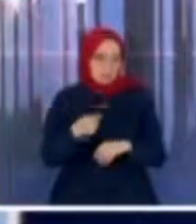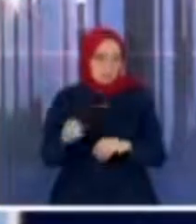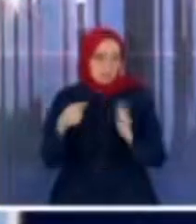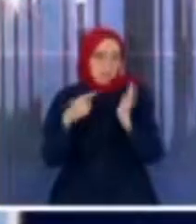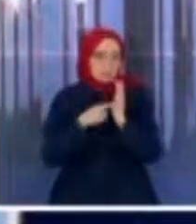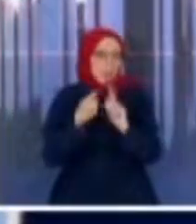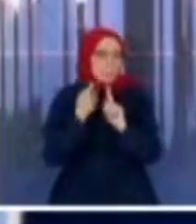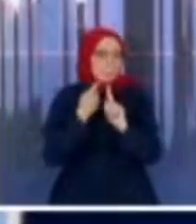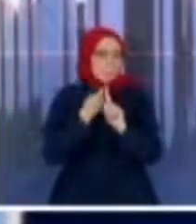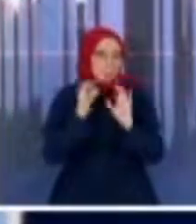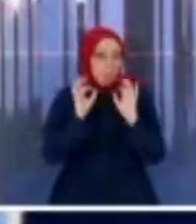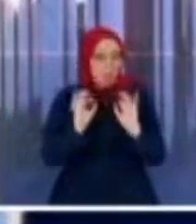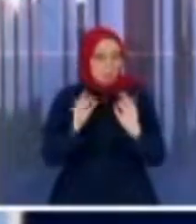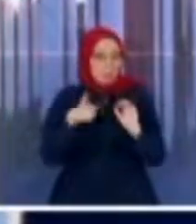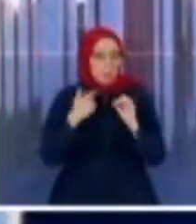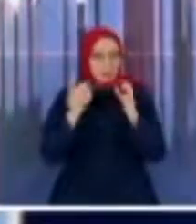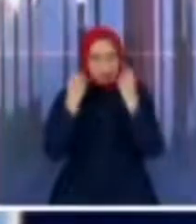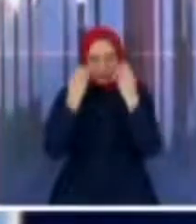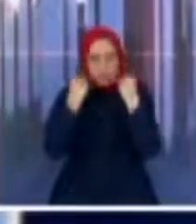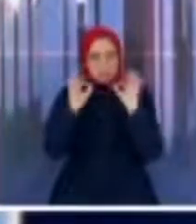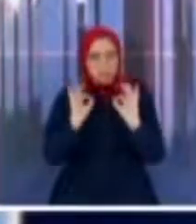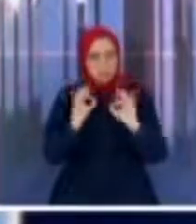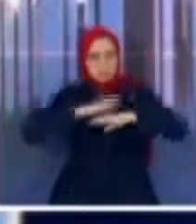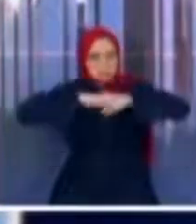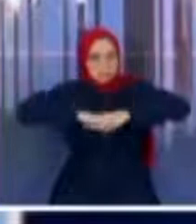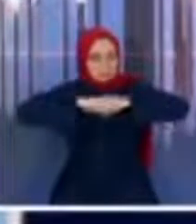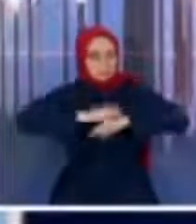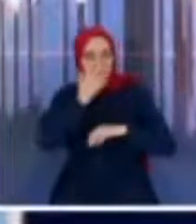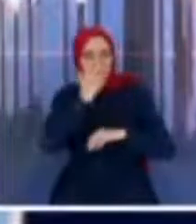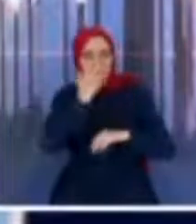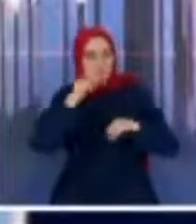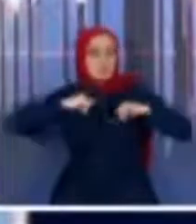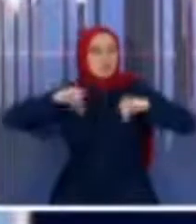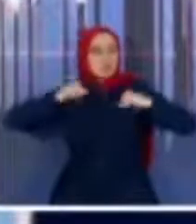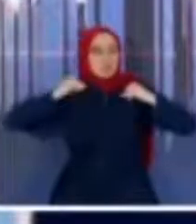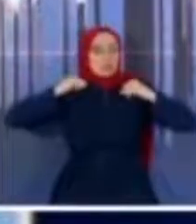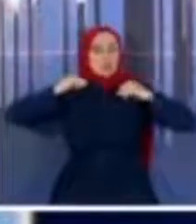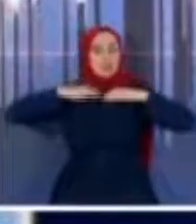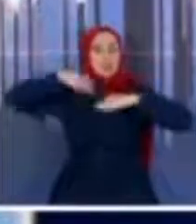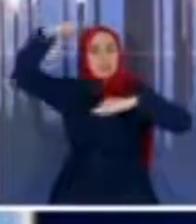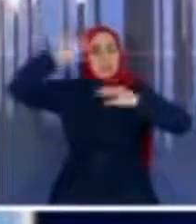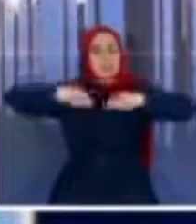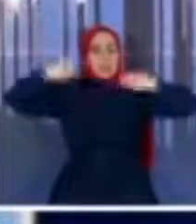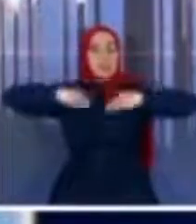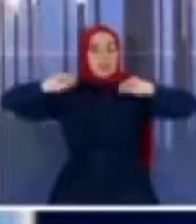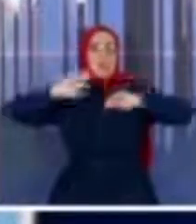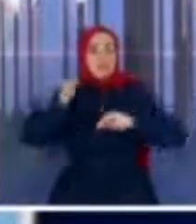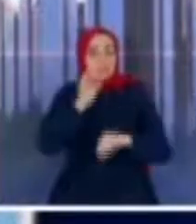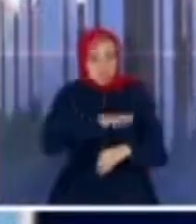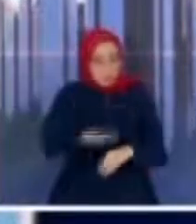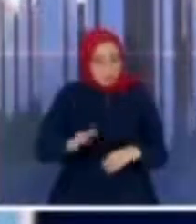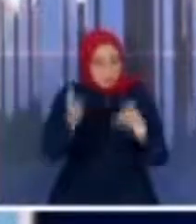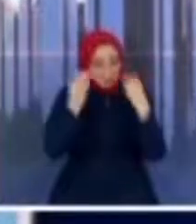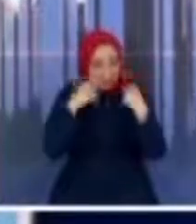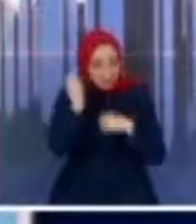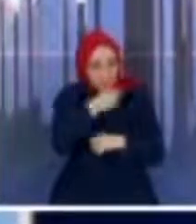خاطر احنا كيف نقولوا اسعافات اوليه دائما نتجهوا نحو الكبار، كبار السن، ما نعرفوش اللي الطفل كذلك يمكن انه هو